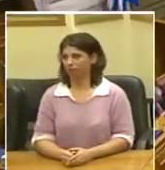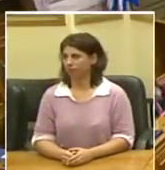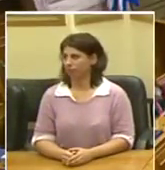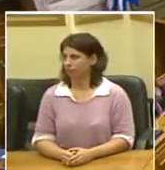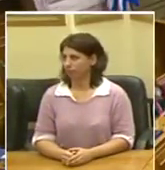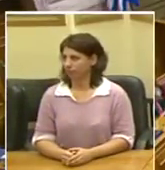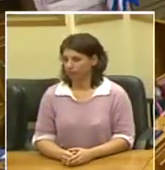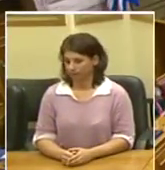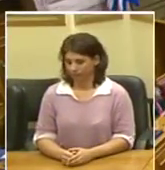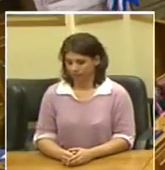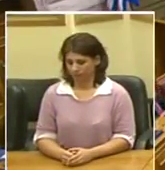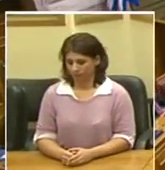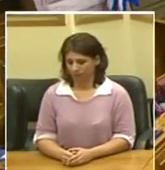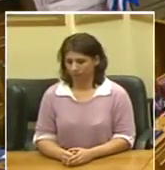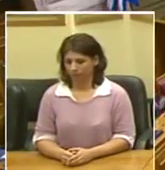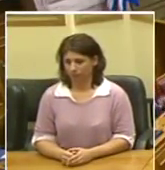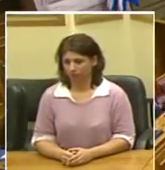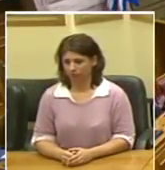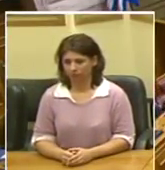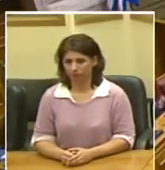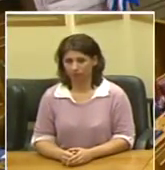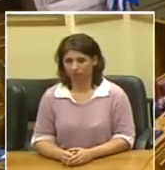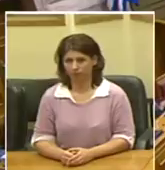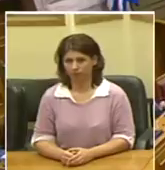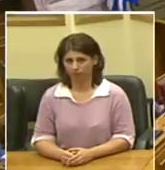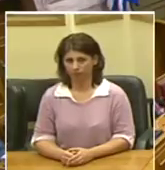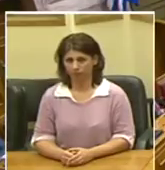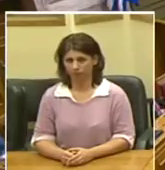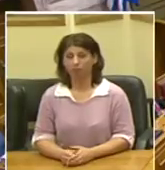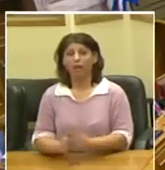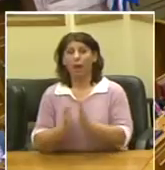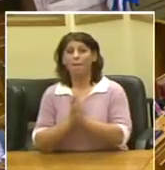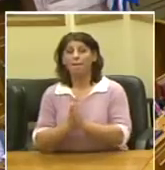Παρακαλώ, κυρία Ράπτη, καταρχήν μας συγχωρείτε.